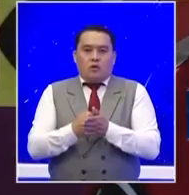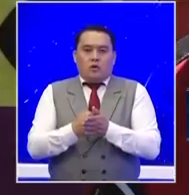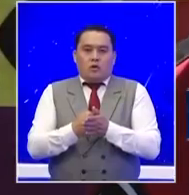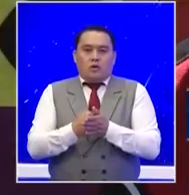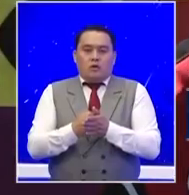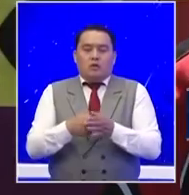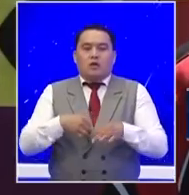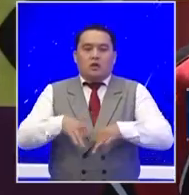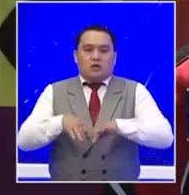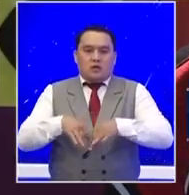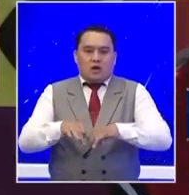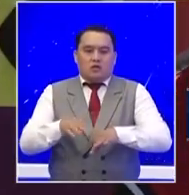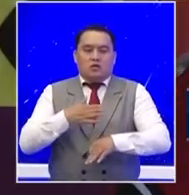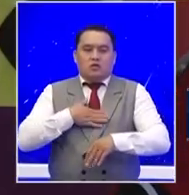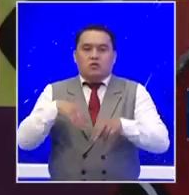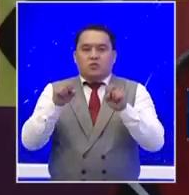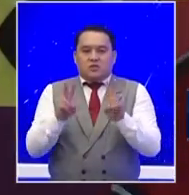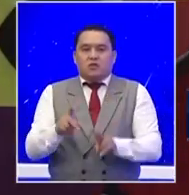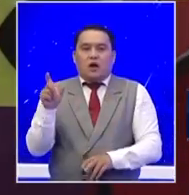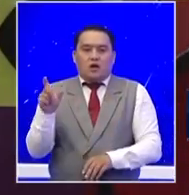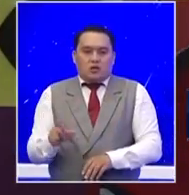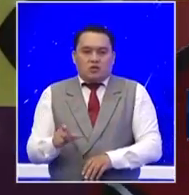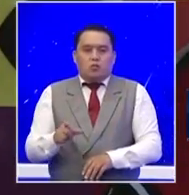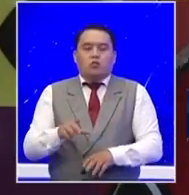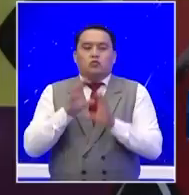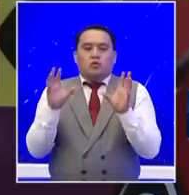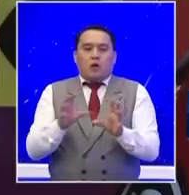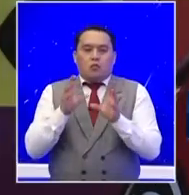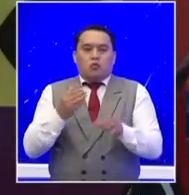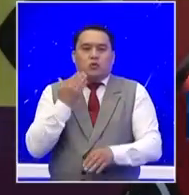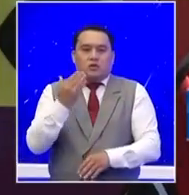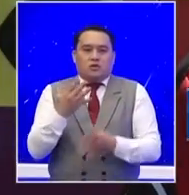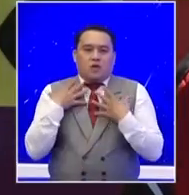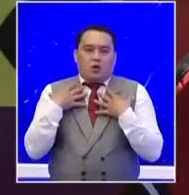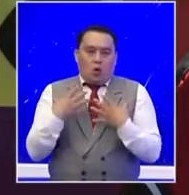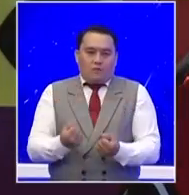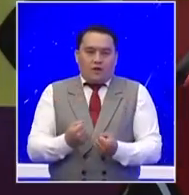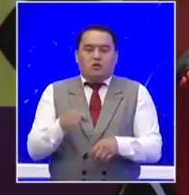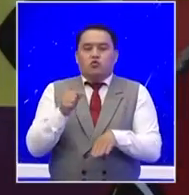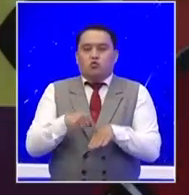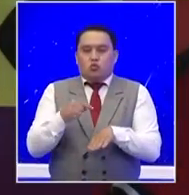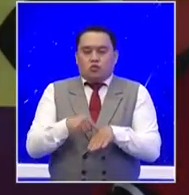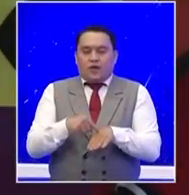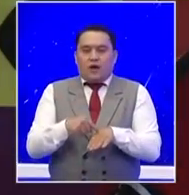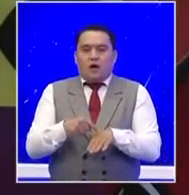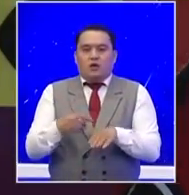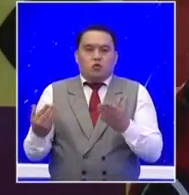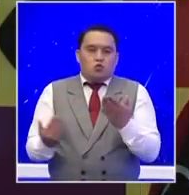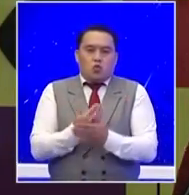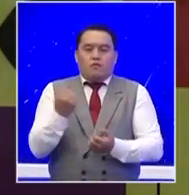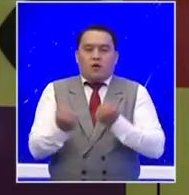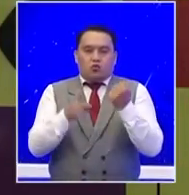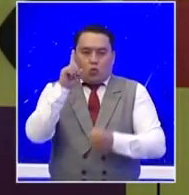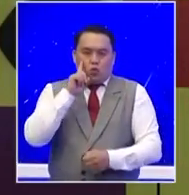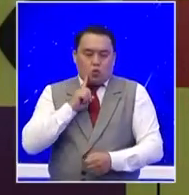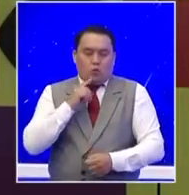на этих автотранспорте едут наши специалисты. Мы тоже заботимся о их здоровье, о их самочувствии в дороге. И когда новый автомобиль, естественно,